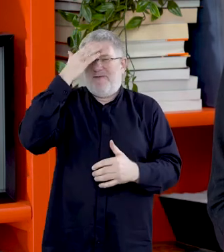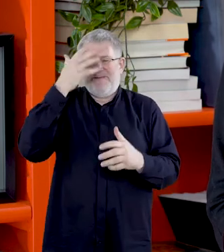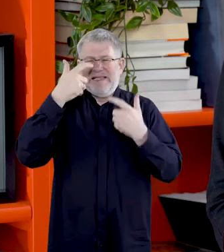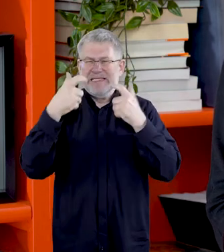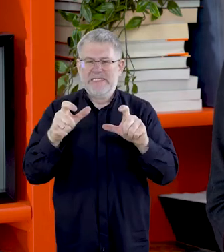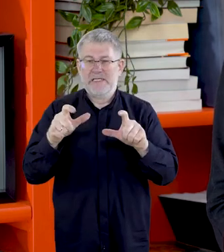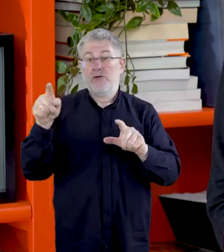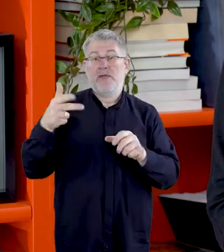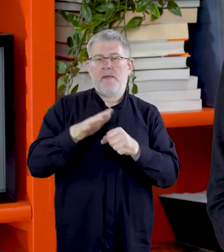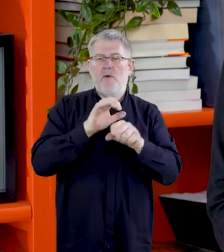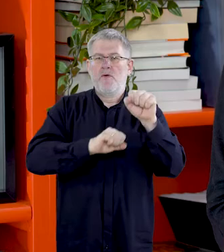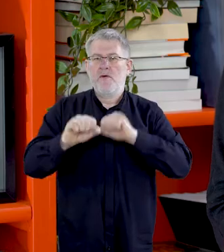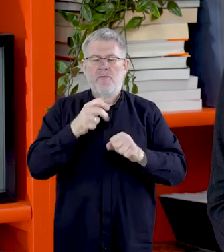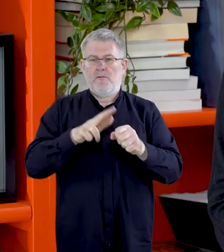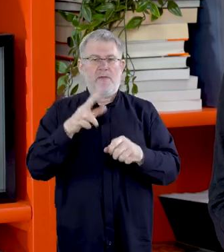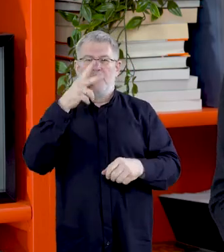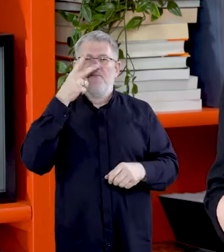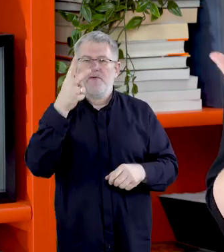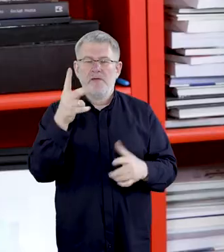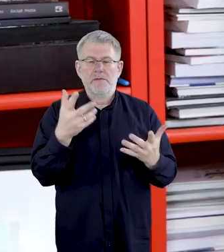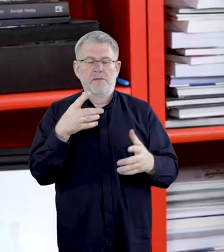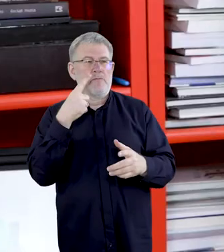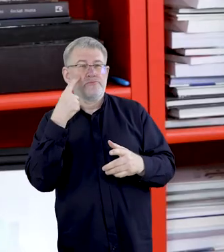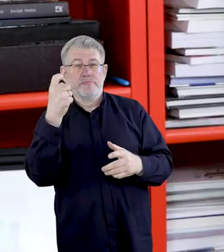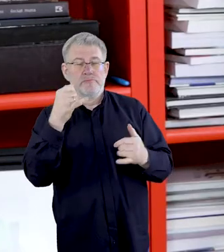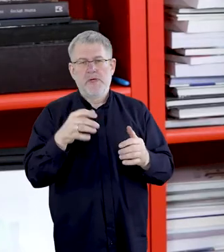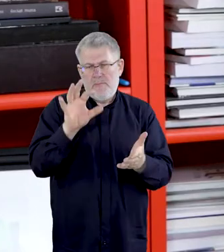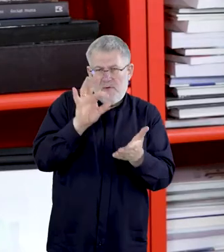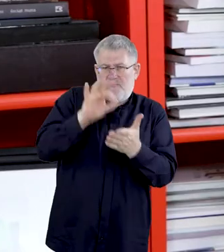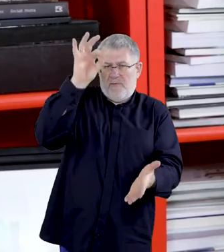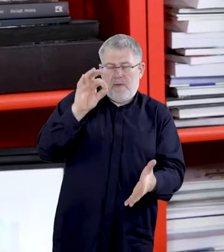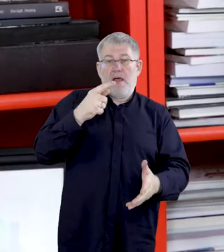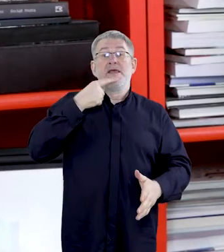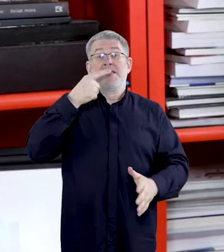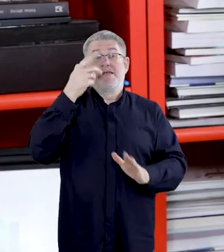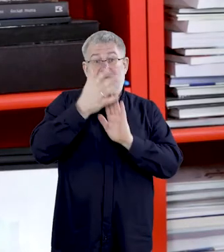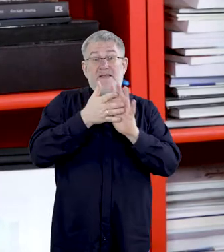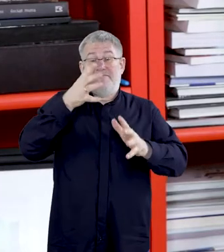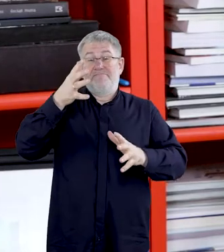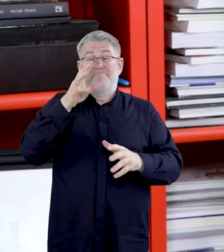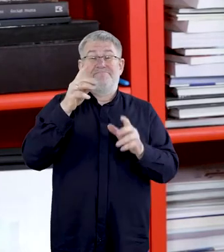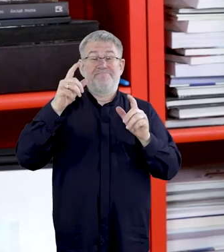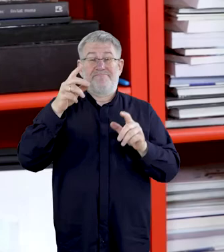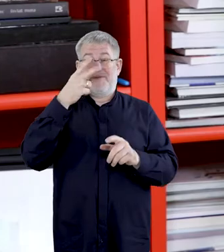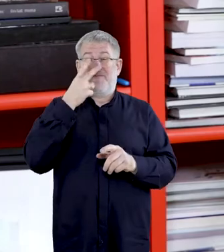niepełnosprawność, tak, której nie widać, która się nie rzuca w oczy, chociaż powinna, bo język jest wizualny. Ale powiedzmy,